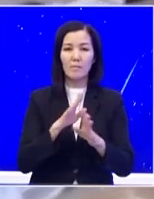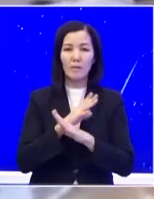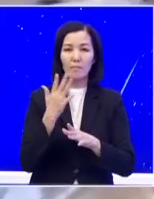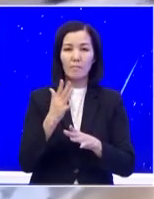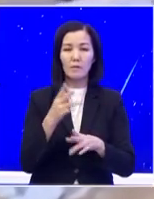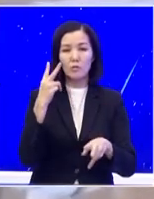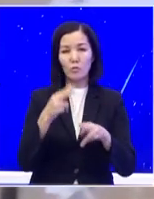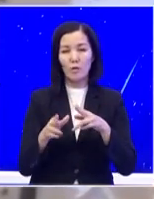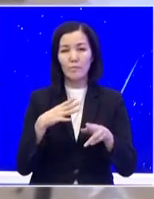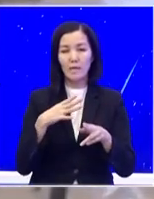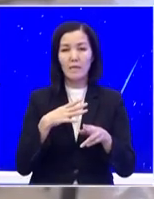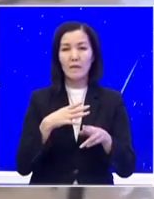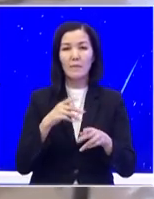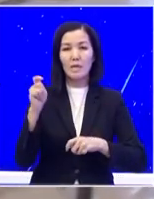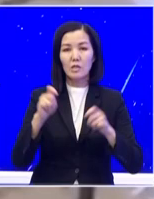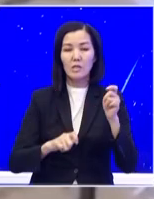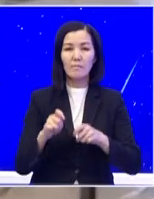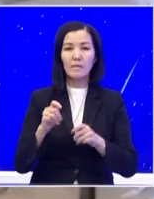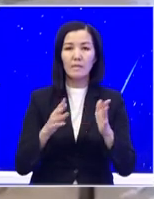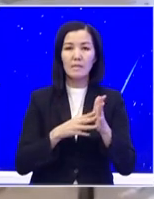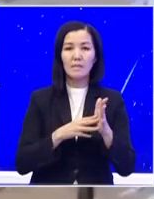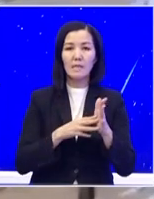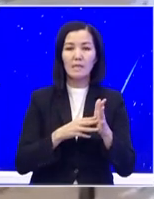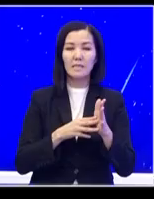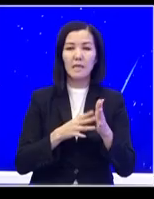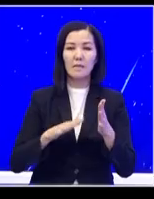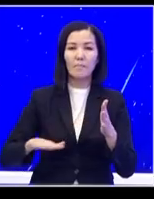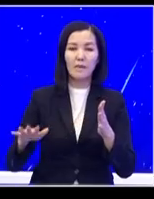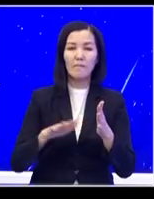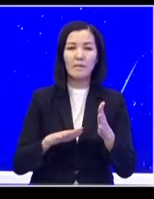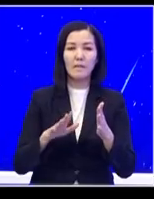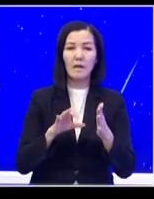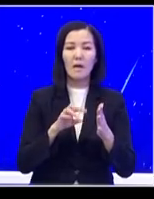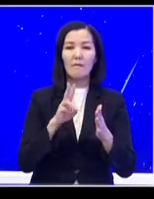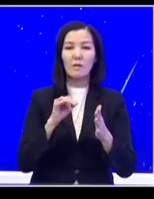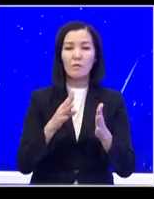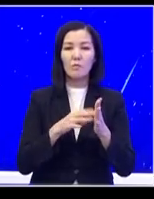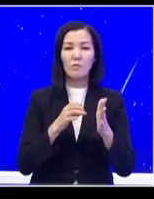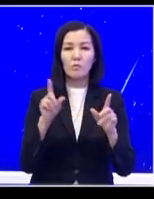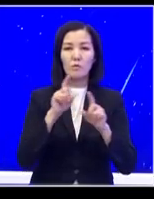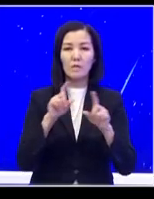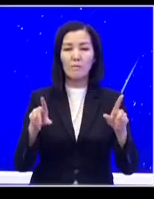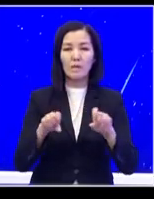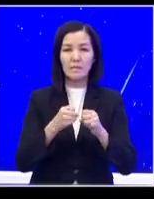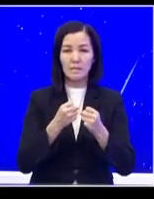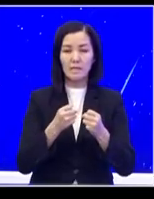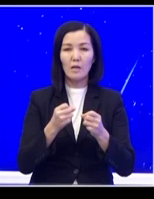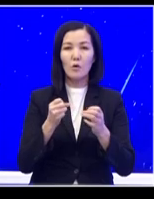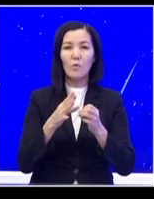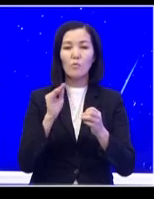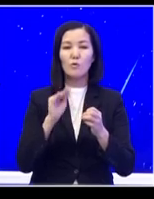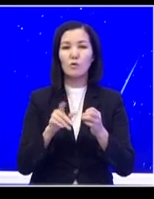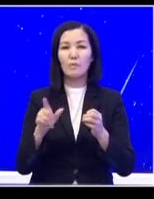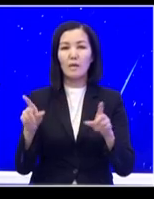5-еуі із-түзсіз жоғалған. Нөсерден елдің 8 провинциясы мен автономды аудандарындағы 900 ғимарат қирапты. Тағы 13 мыңнан